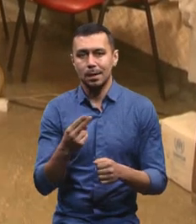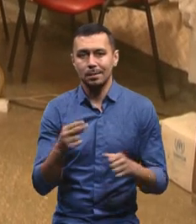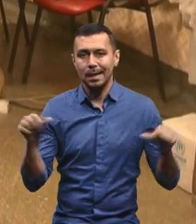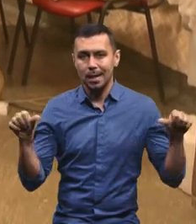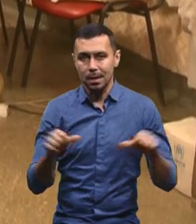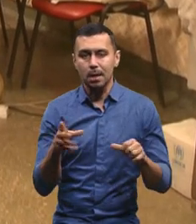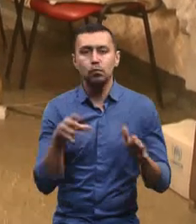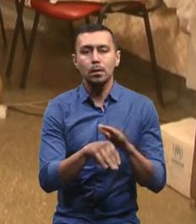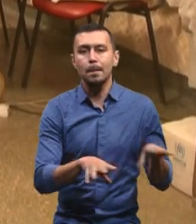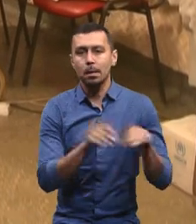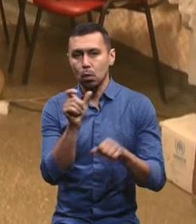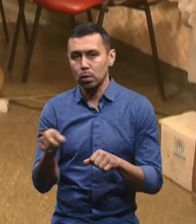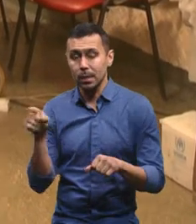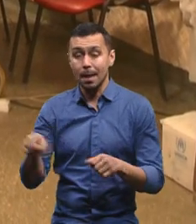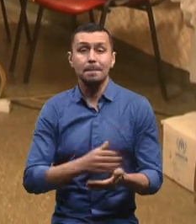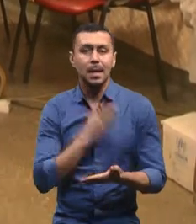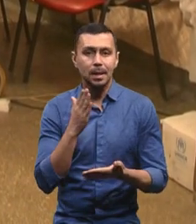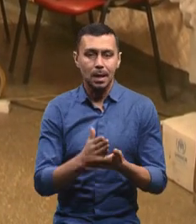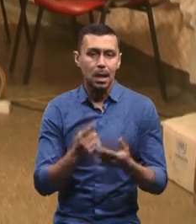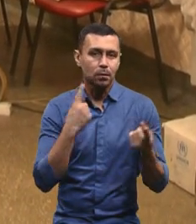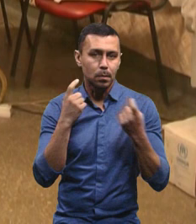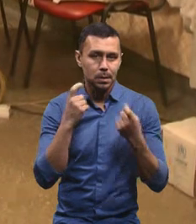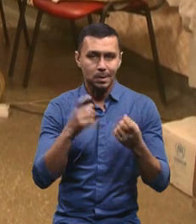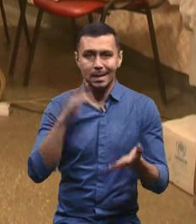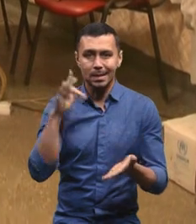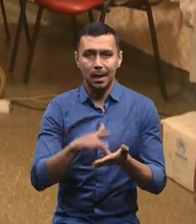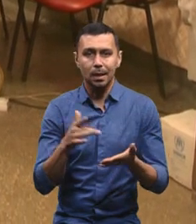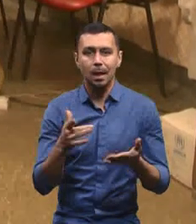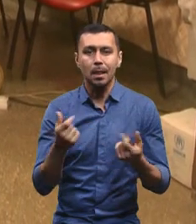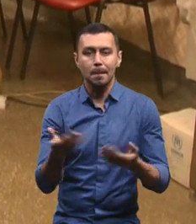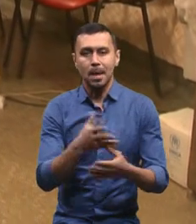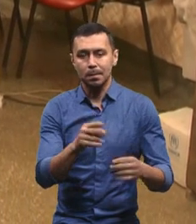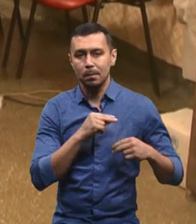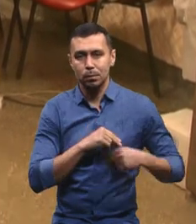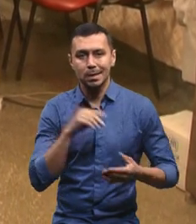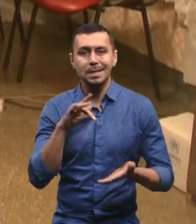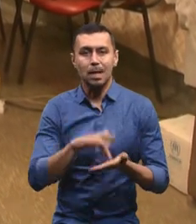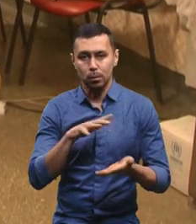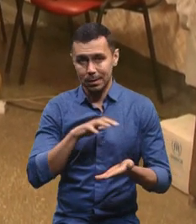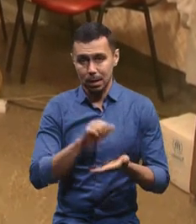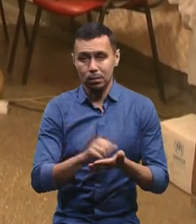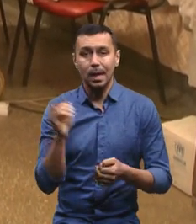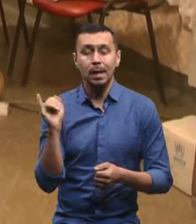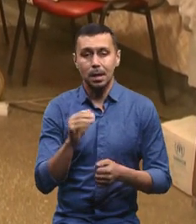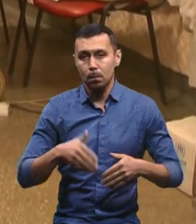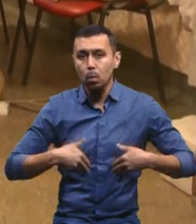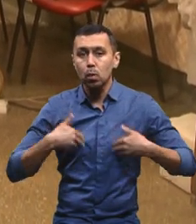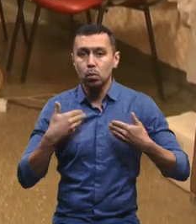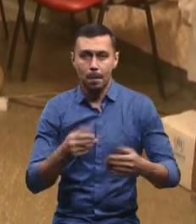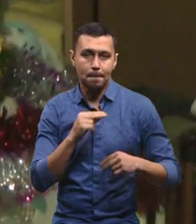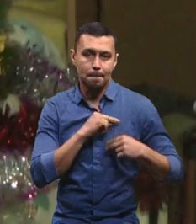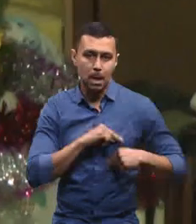внутрішньоприміщених осіб і так само там є інформаційний центр тема співпрацюємо з центром зайнятості і пропонуємо